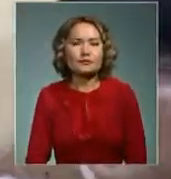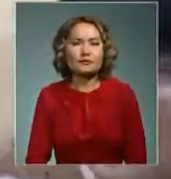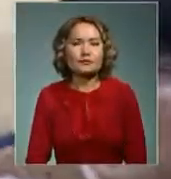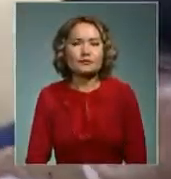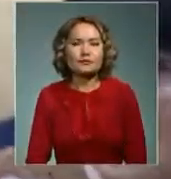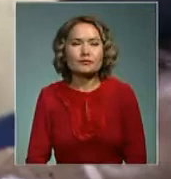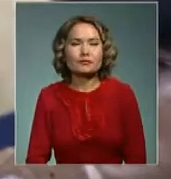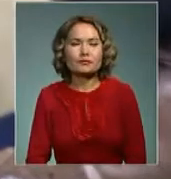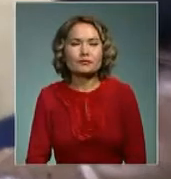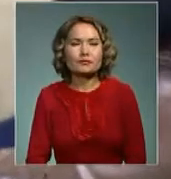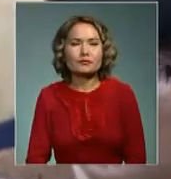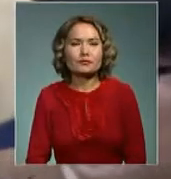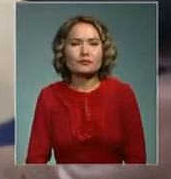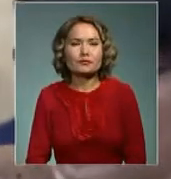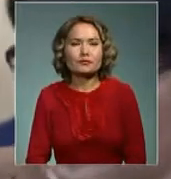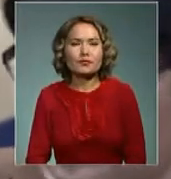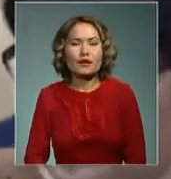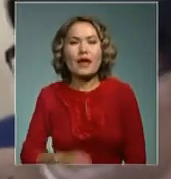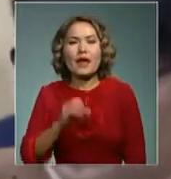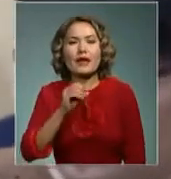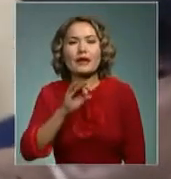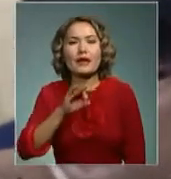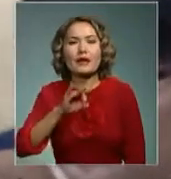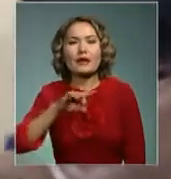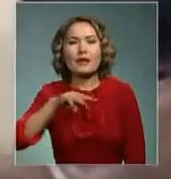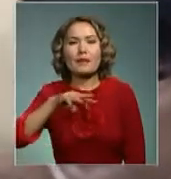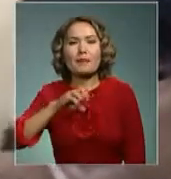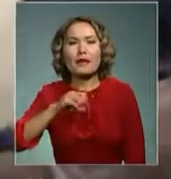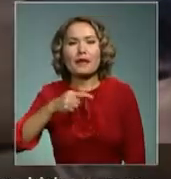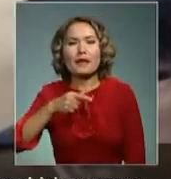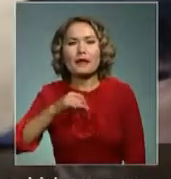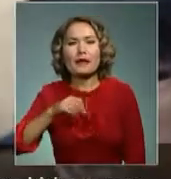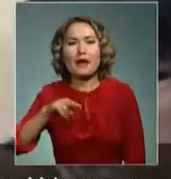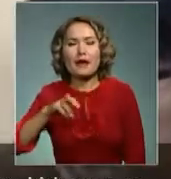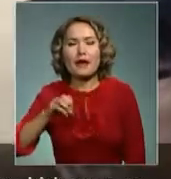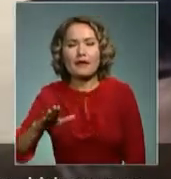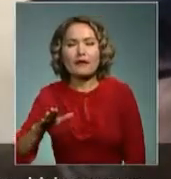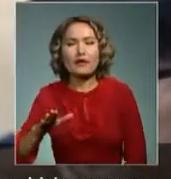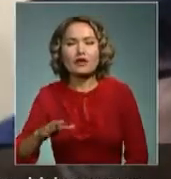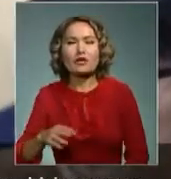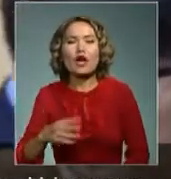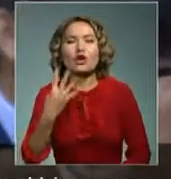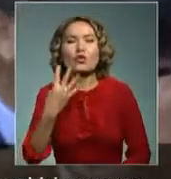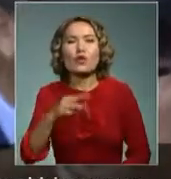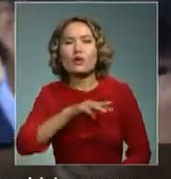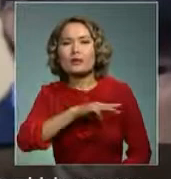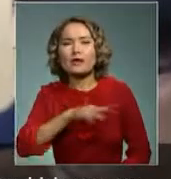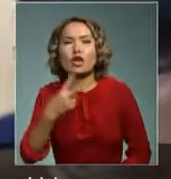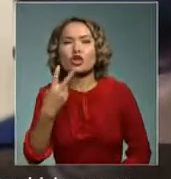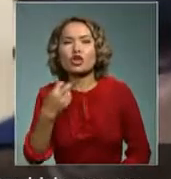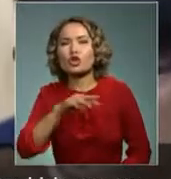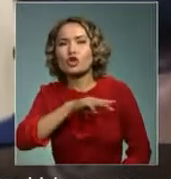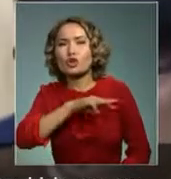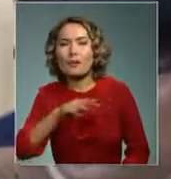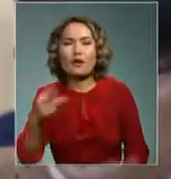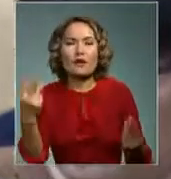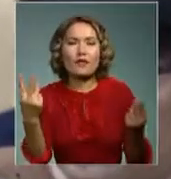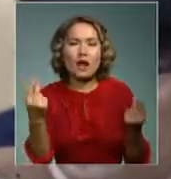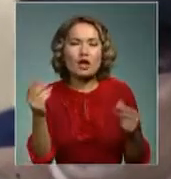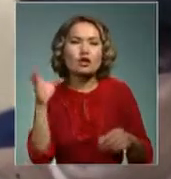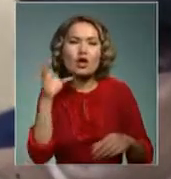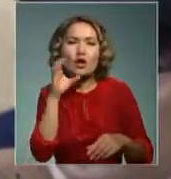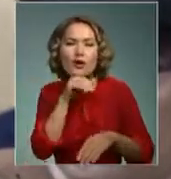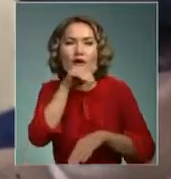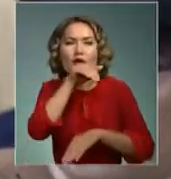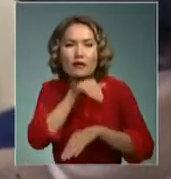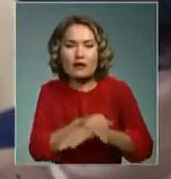Доказано, что лично господин Ермегияев... Талғат Ермегияевтің тікелей 4 миллиард 200 миллион теңгені иеленгенін растайтын дәлел жеткілікті.